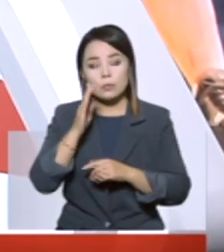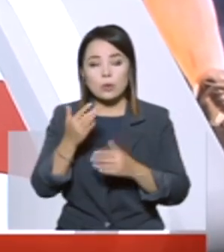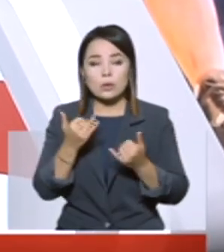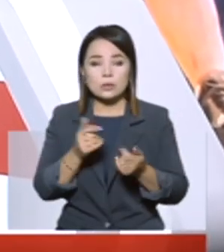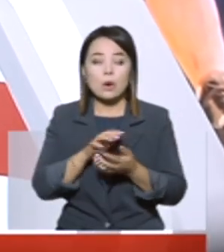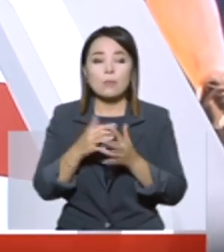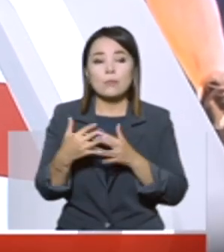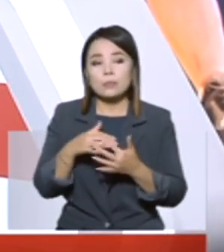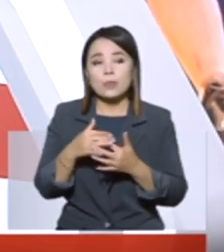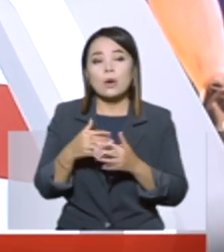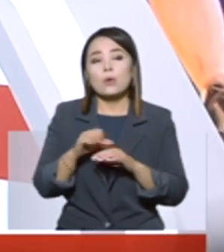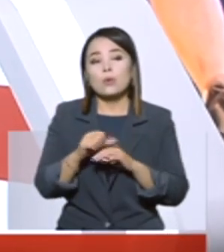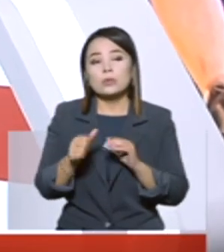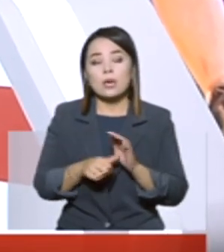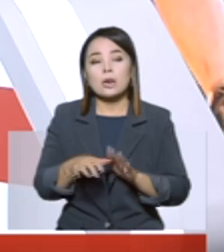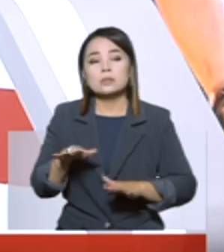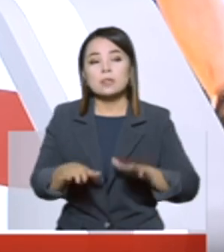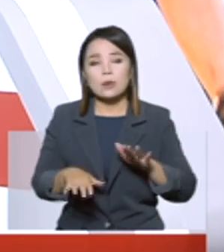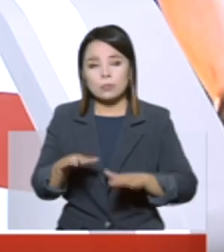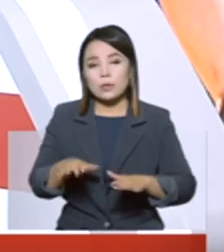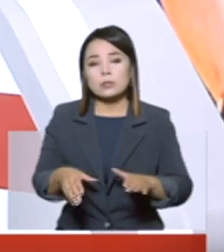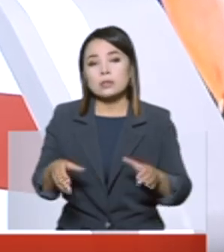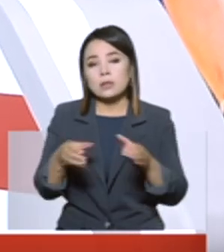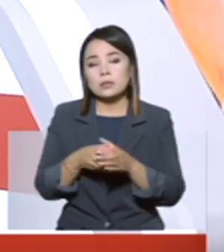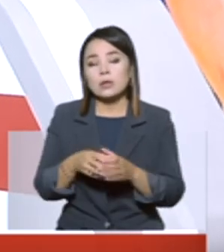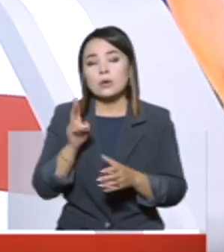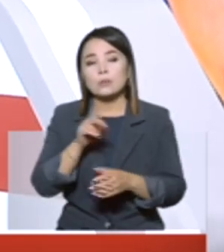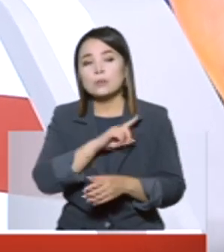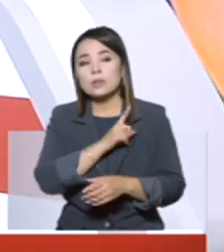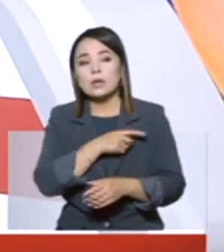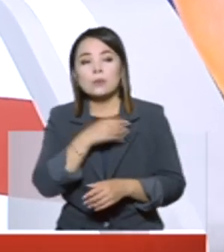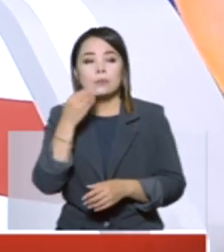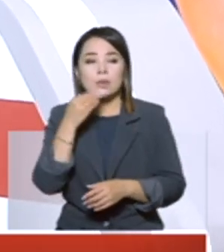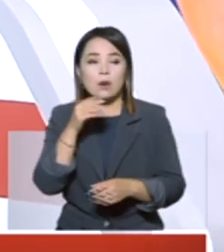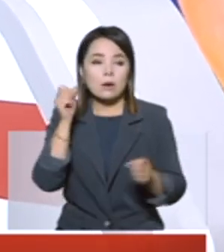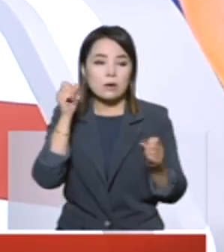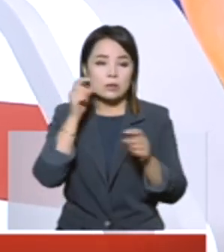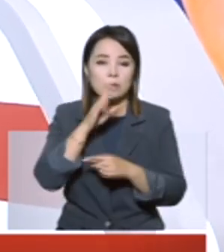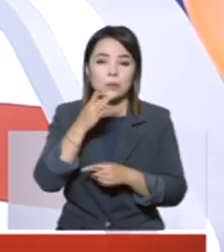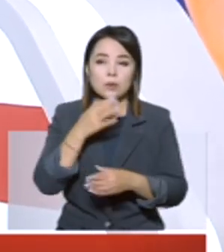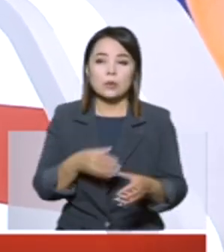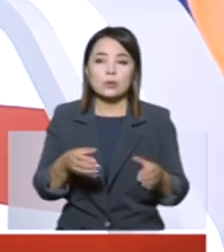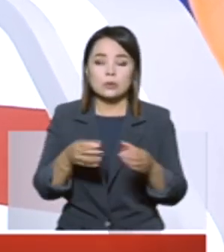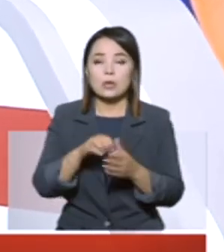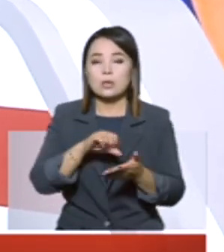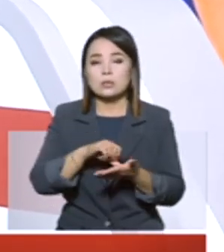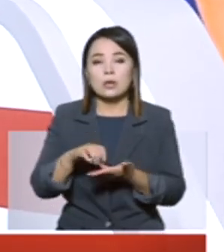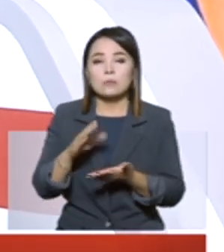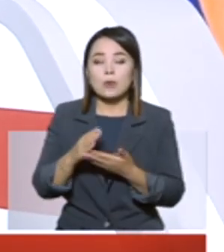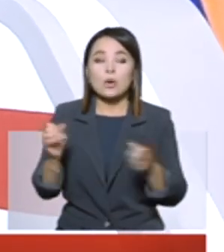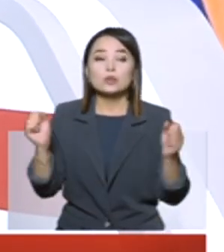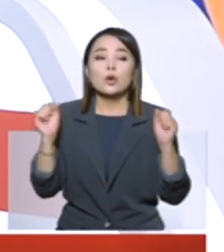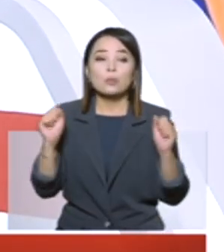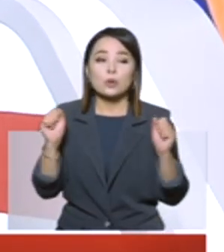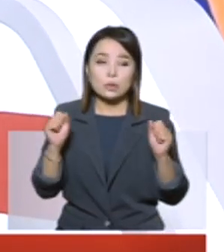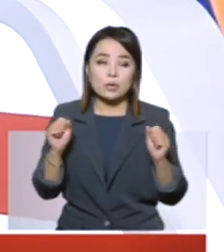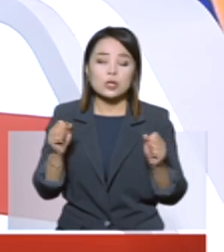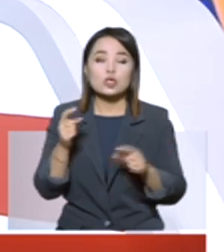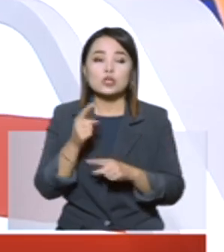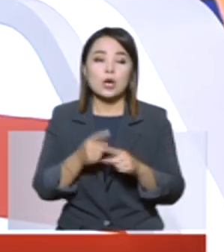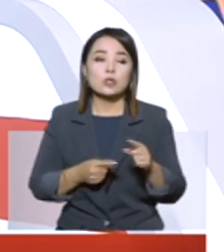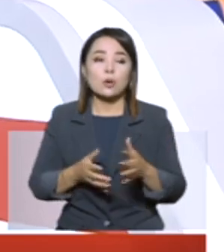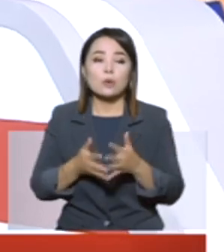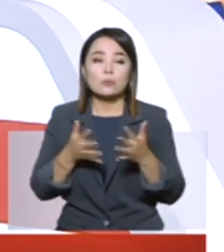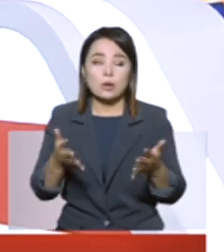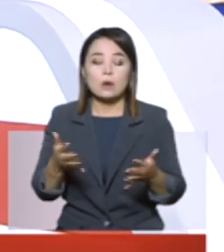Балуандар 16 салмақ дәрежесінде боз кілемде кім мықтыны анықтайды. Ұлттық құрама өкілдерінің айтуынша, спортшылардың жартысынан